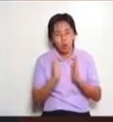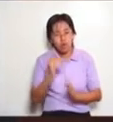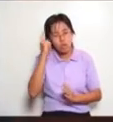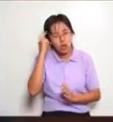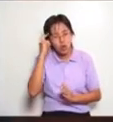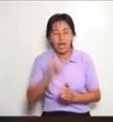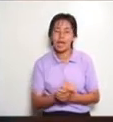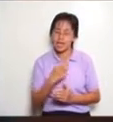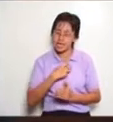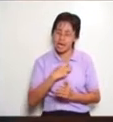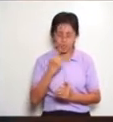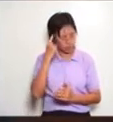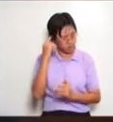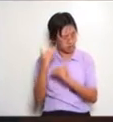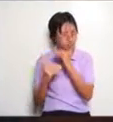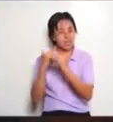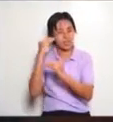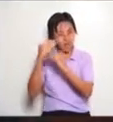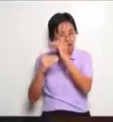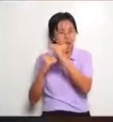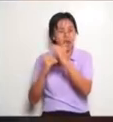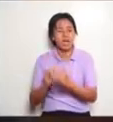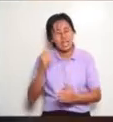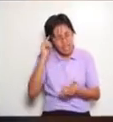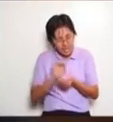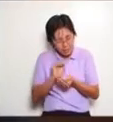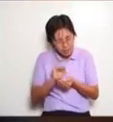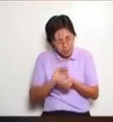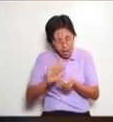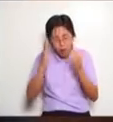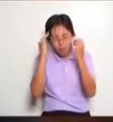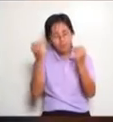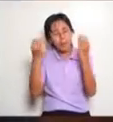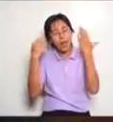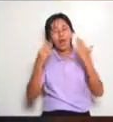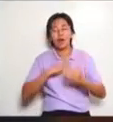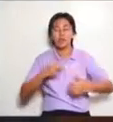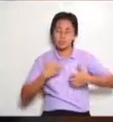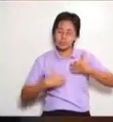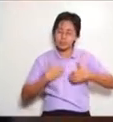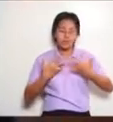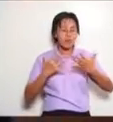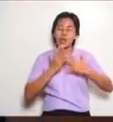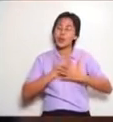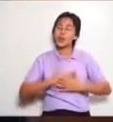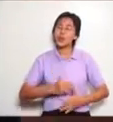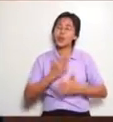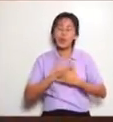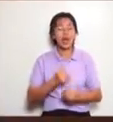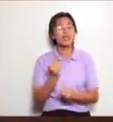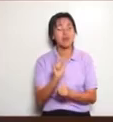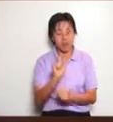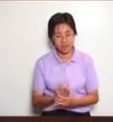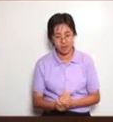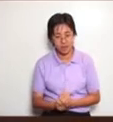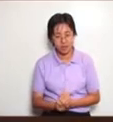เลือกที่จะติดยืดเพื่อสรางสรรพัฒนาหิ่มเอ็มและเลอกทจะปล่อยวางเพื่อไม่ทไปน้อยใจ ไมแค้นใจได้ละคำตอบ